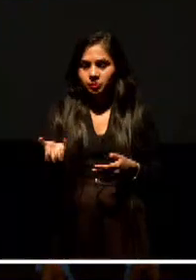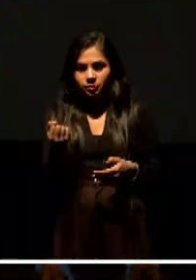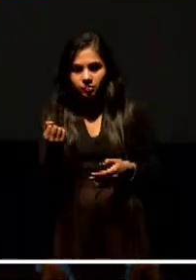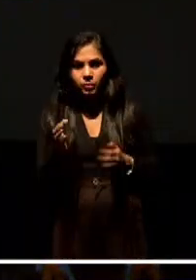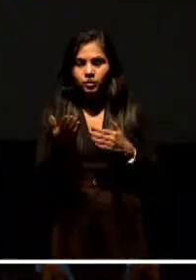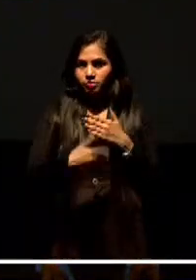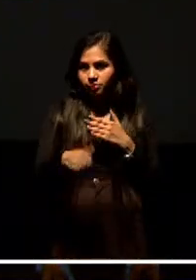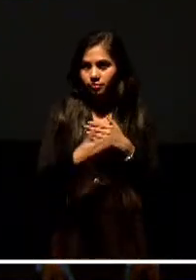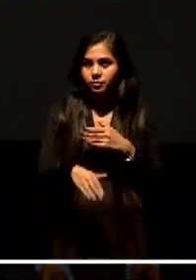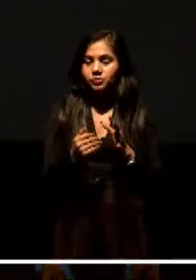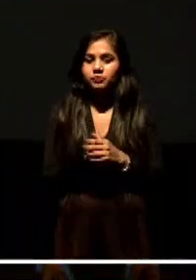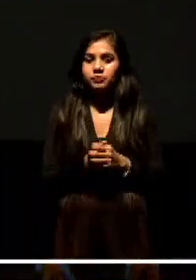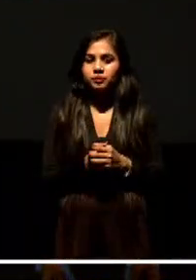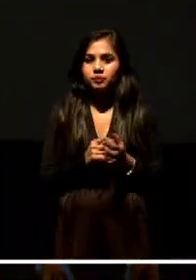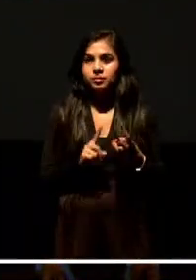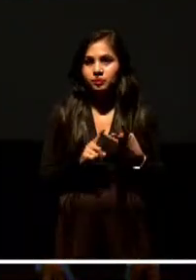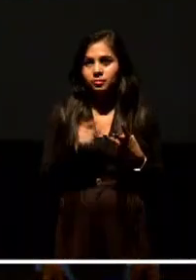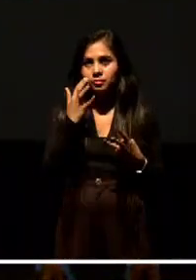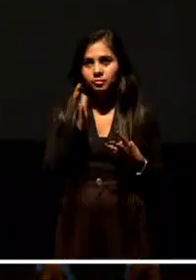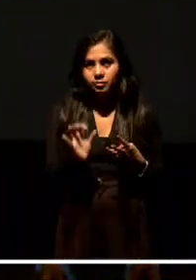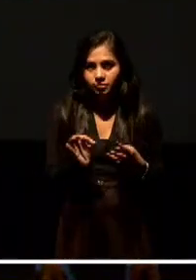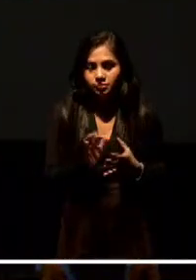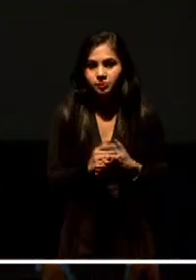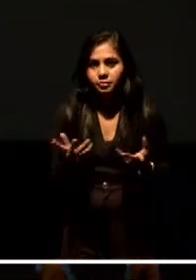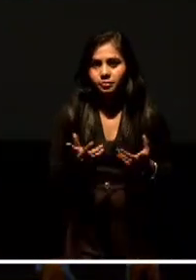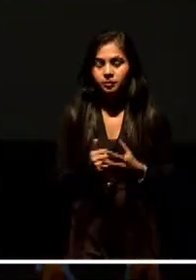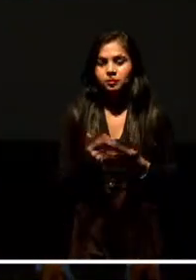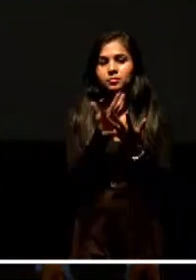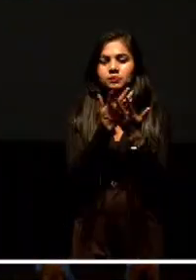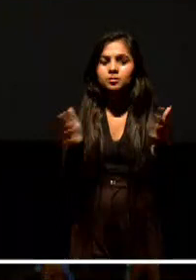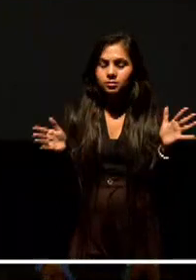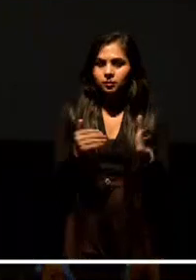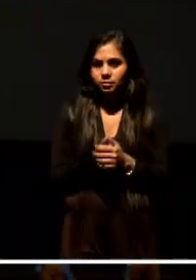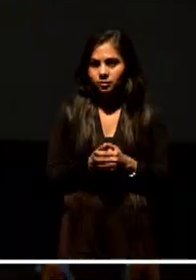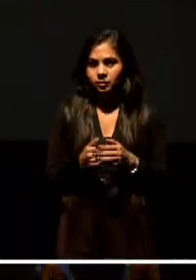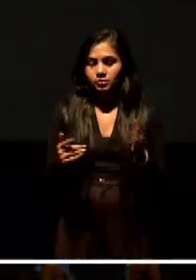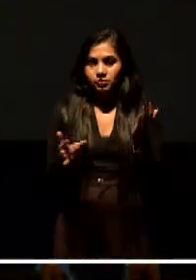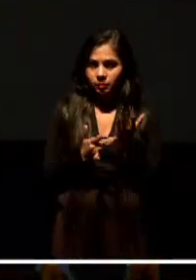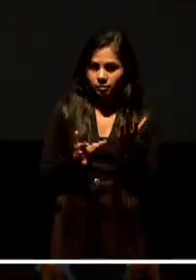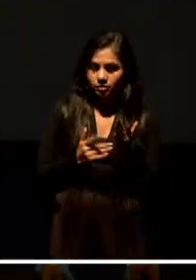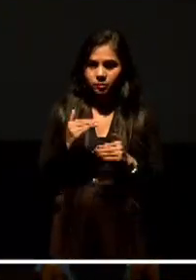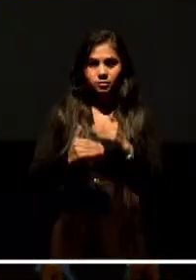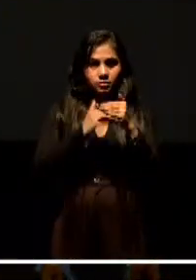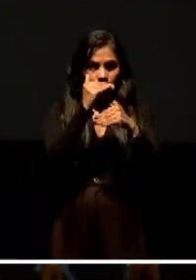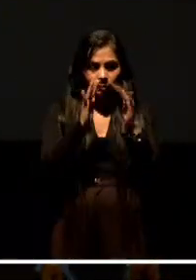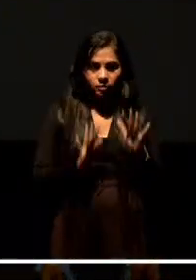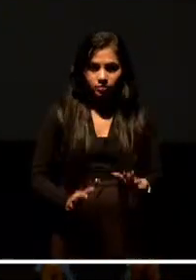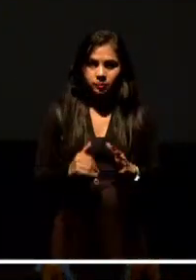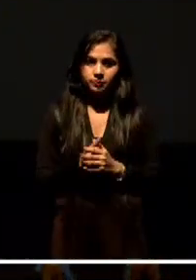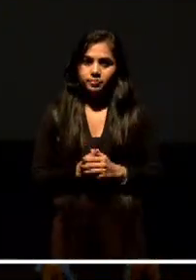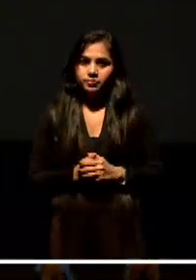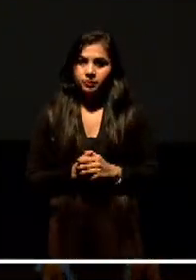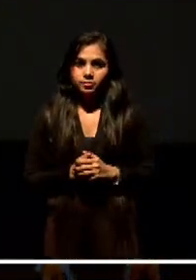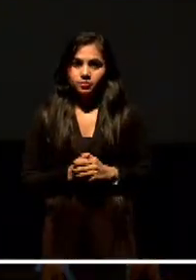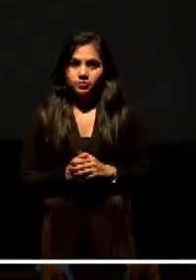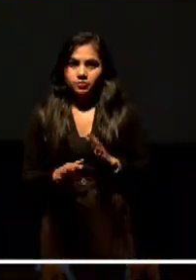आगे बढ़ा सकते हैं। और तीसरी और बहुत इंपॉर्टेंट, कि जो भी लोग ये टेक्नोलॉजी डेवलप करते हैं, मुझे अच्छा लगा